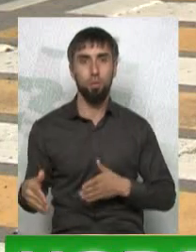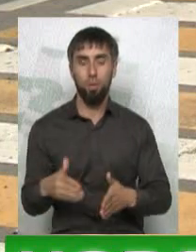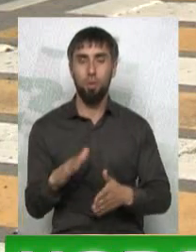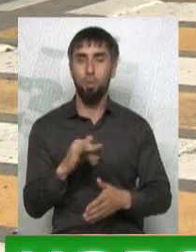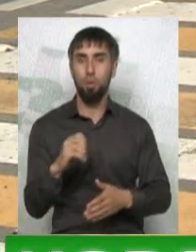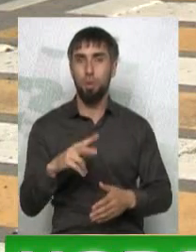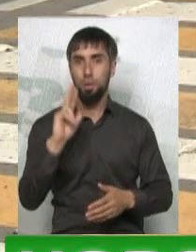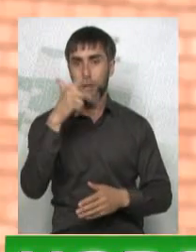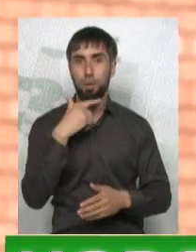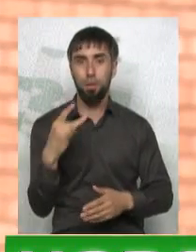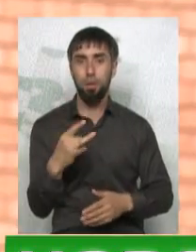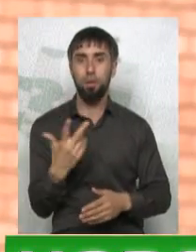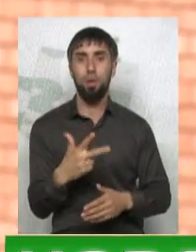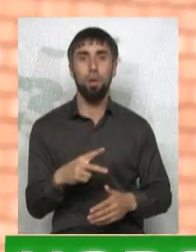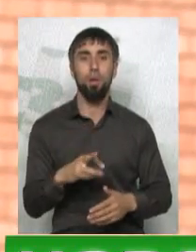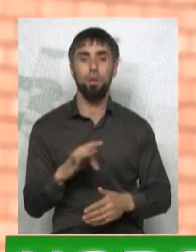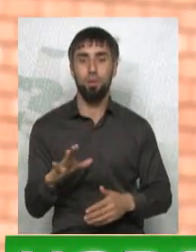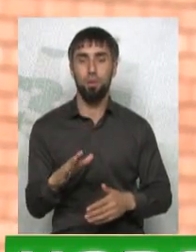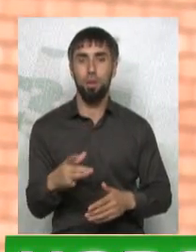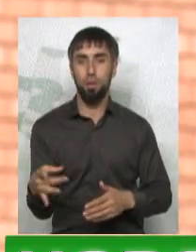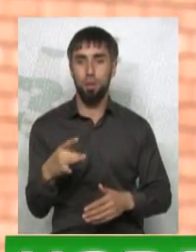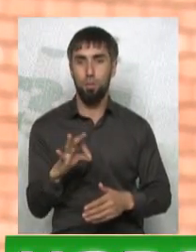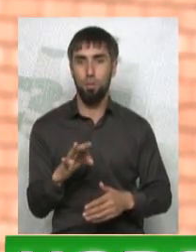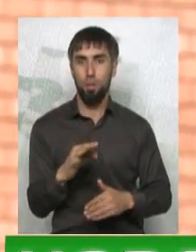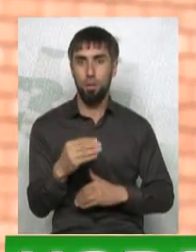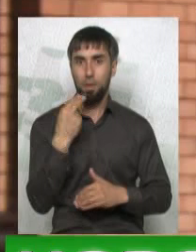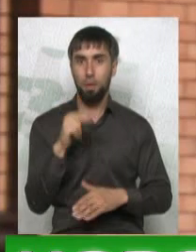Вот уже 3 года республика в тройке лучших регионов по темпам и